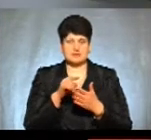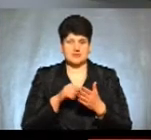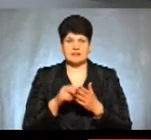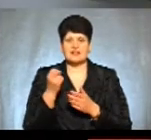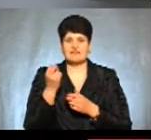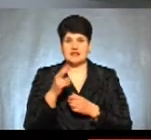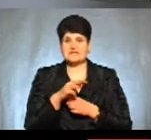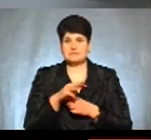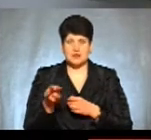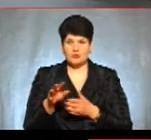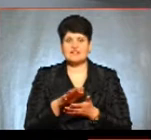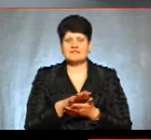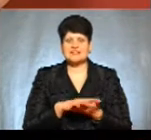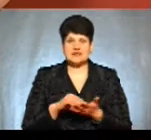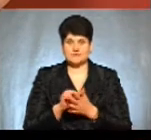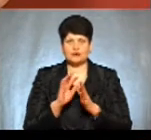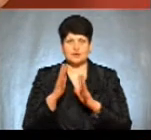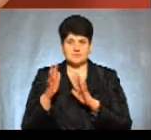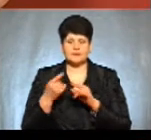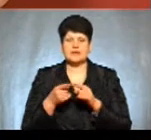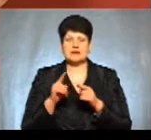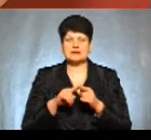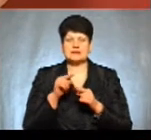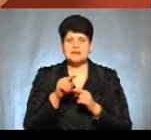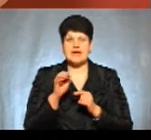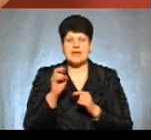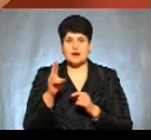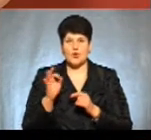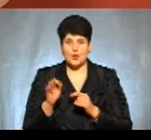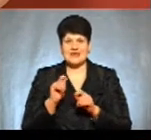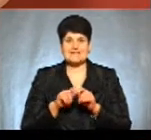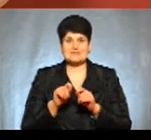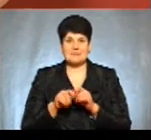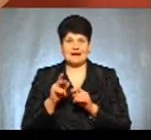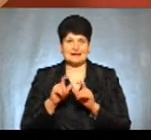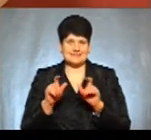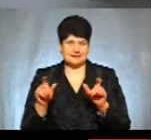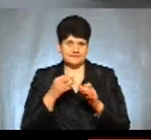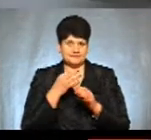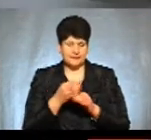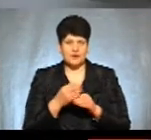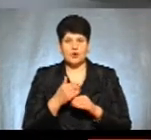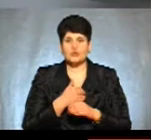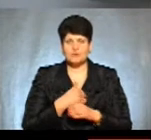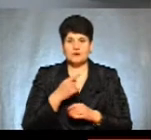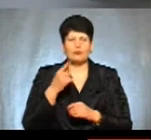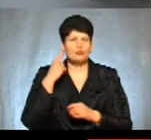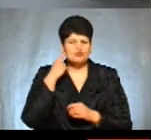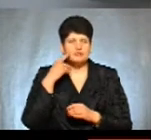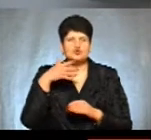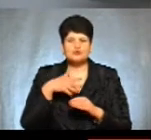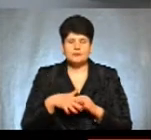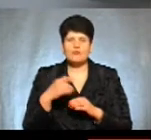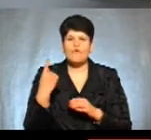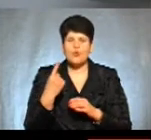на 12 мільйонів є знищено лісів, і це дані є з екоінспекції. Хотів, щоб наші глядачі почули і зрозуміли, що